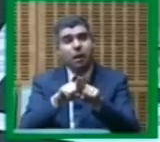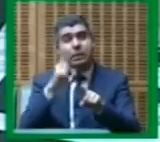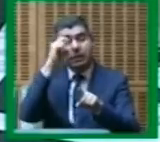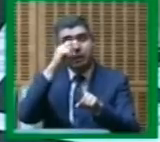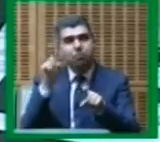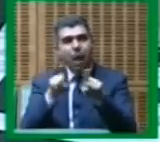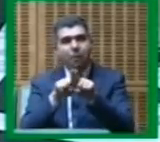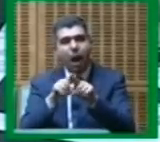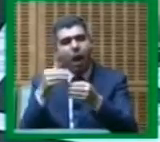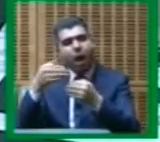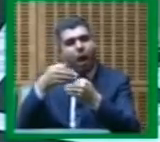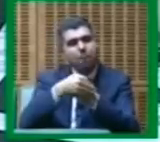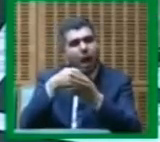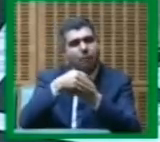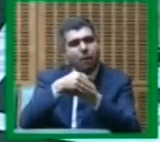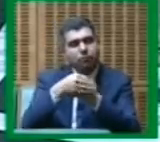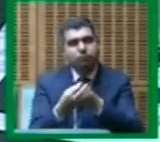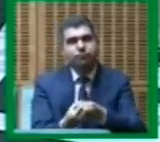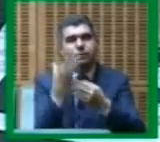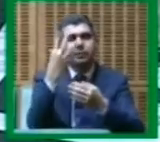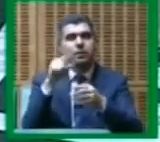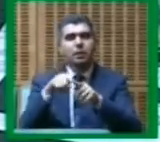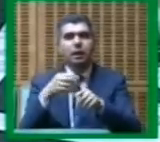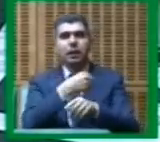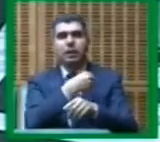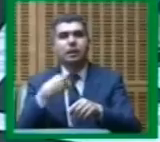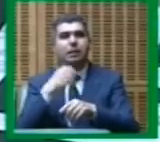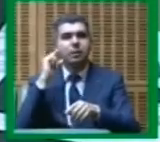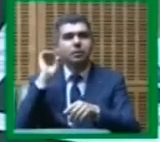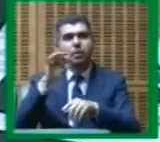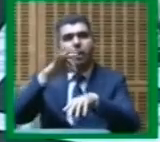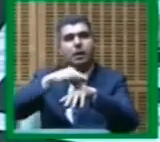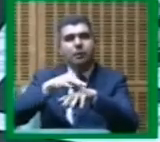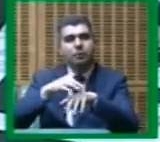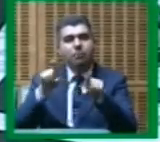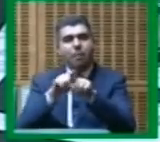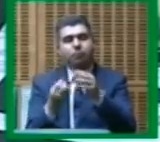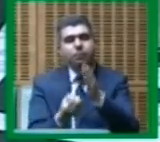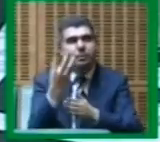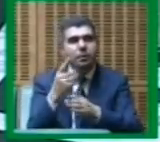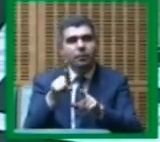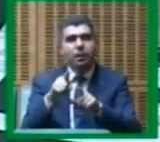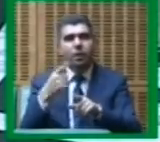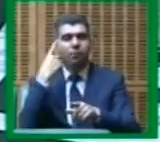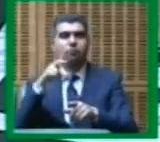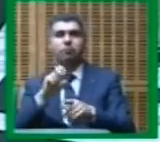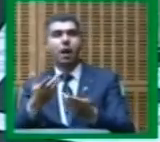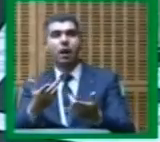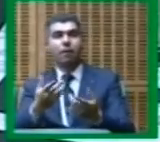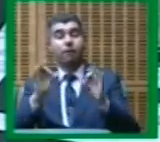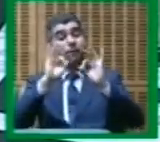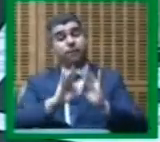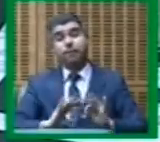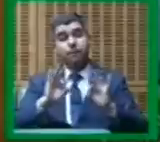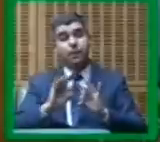خادع، ماشي غير خادع، ترومبور ويمكن حتى فونتوم، يعني الأعراض ديالو ما كتبانش، يعني